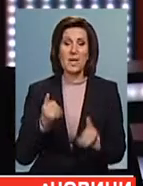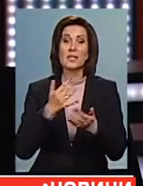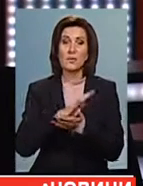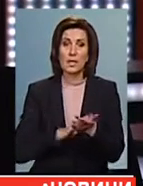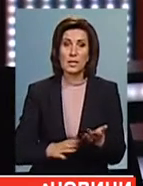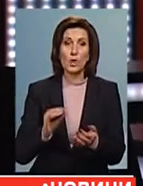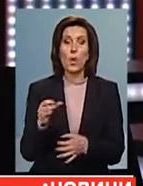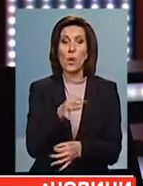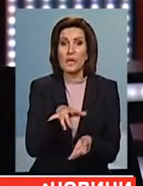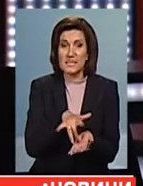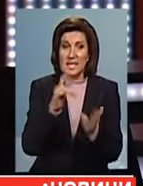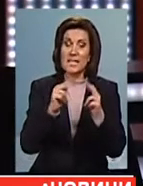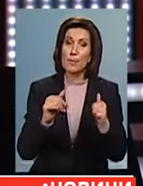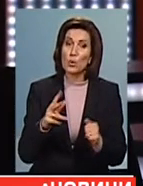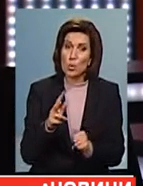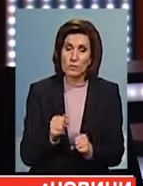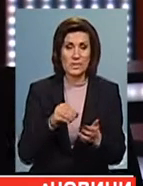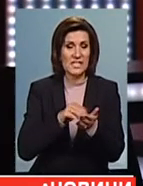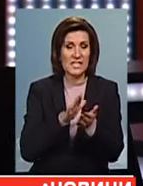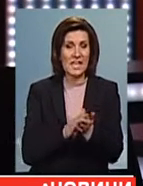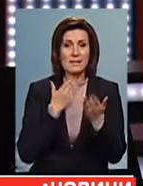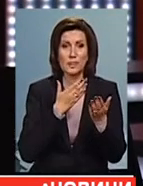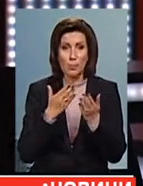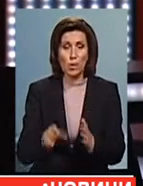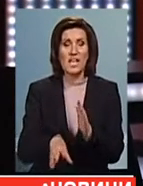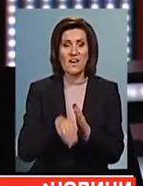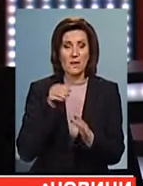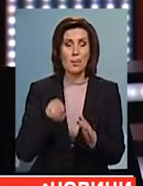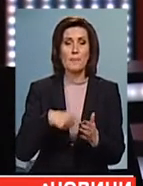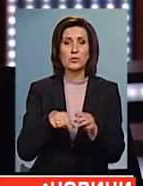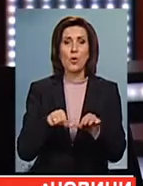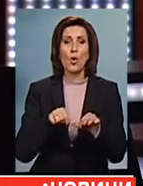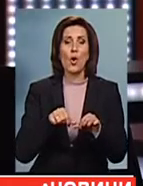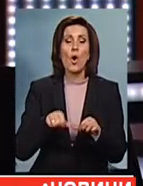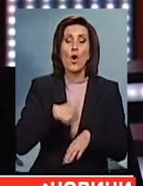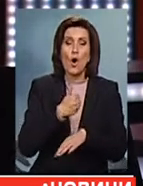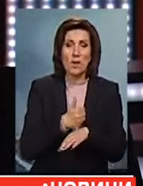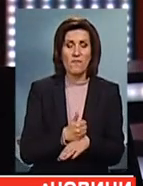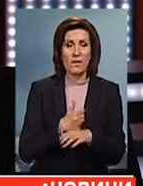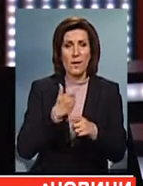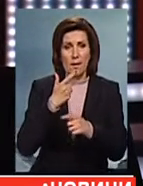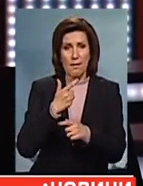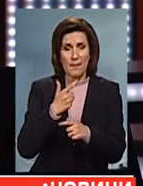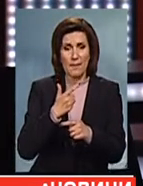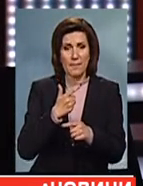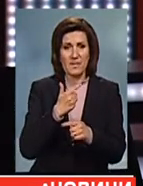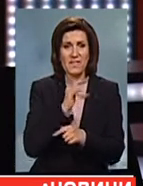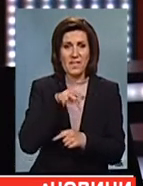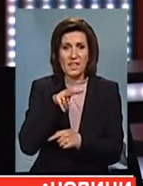Тепер далі до обласного центру. В Дніпропетровську, за даними екзит-полу, на виборах міського голови перемагає Борис Філатов. За нього, повідомляє КМІС,